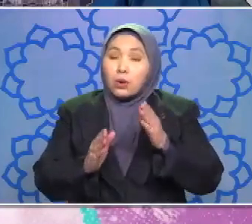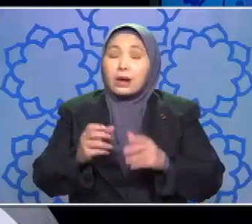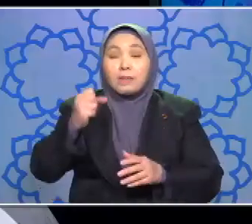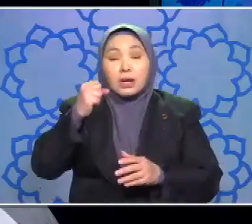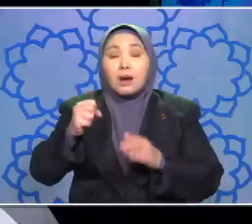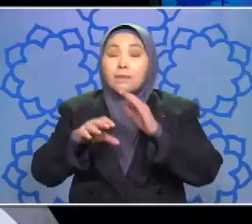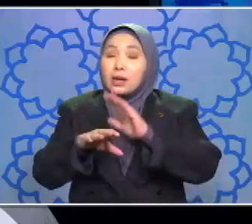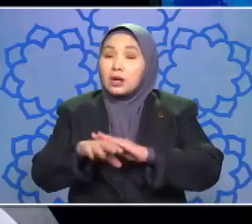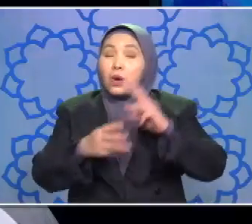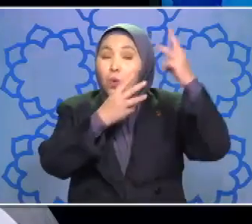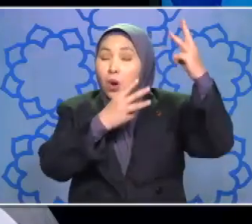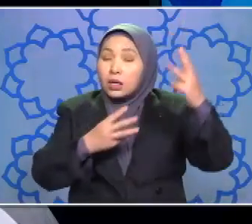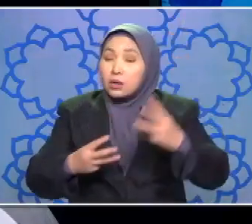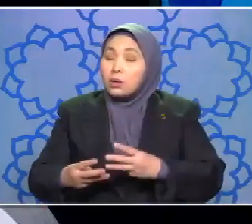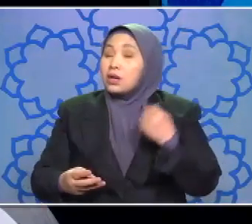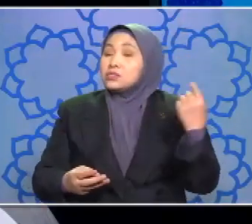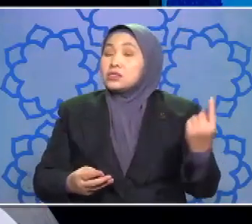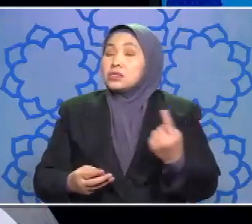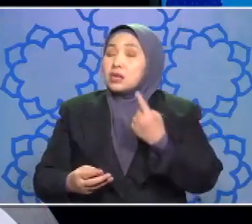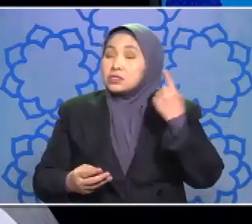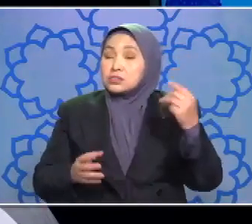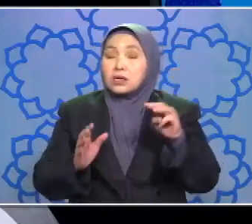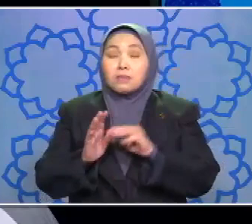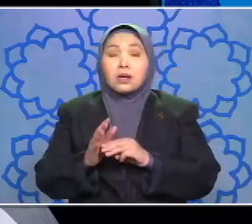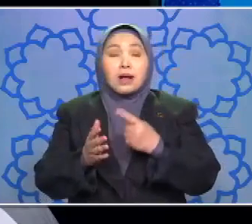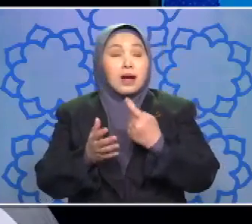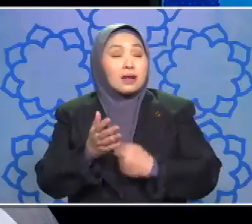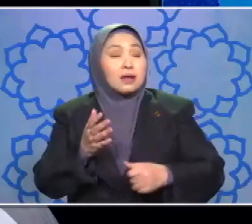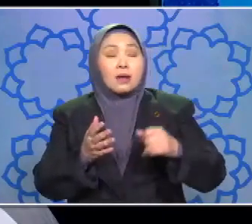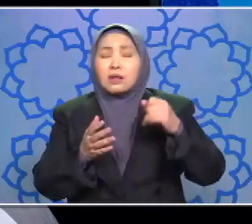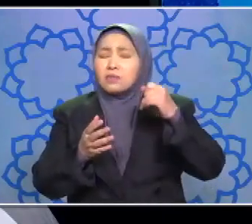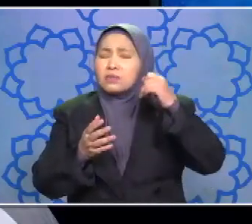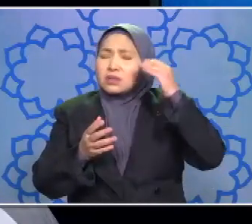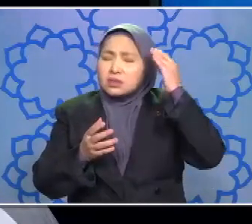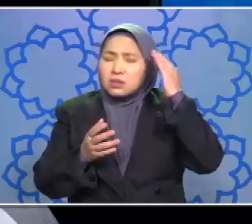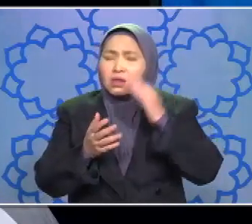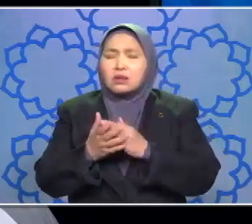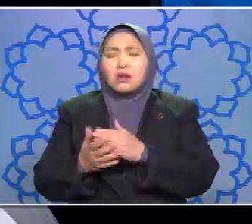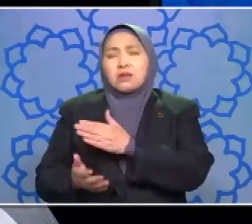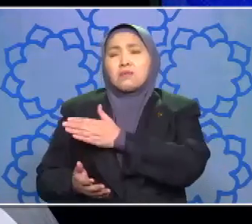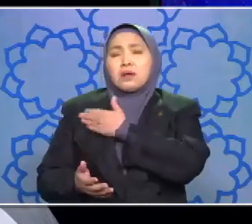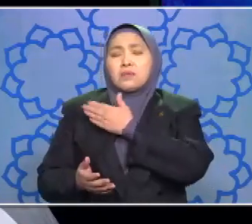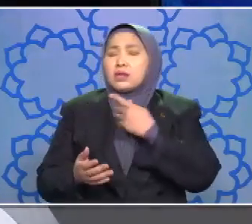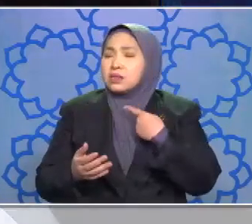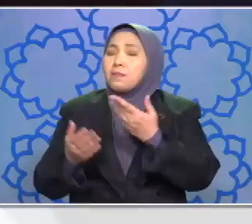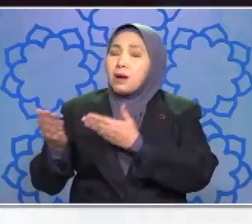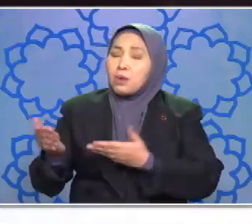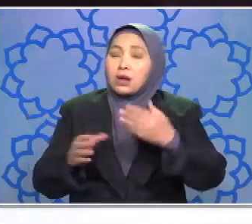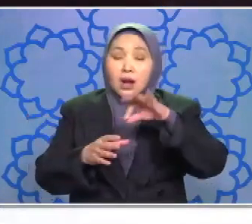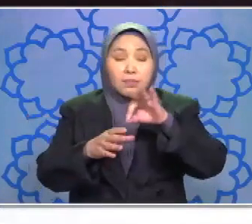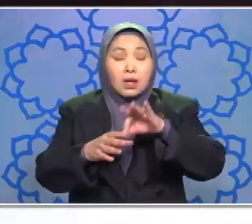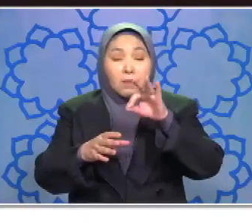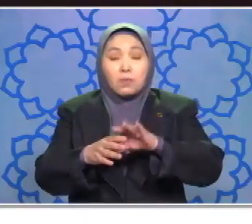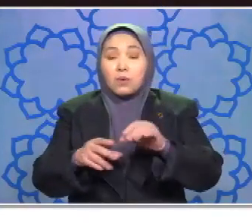wahyu, yang sentiasa menghargai kepada kehambaan, sujud pada Allah pada setiap masa. Inilah yang kita ingin bawakan dalam tabung